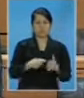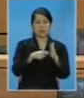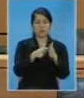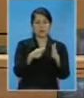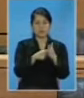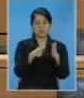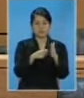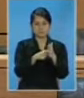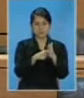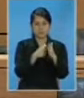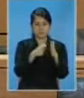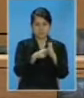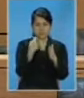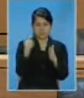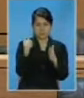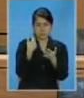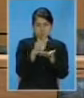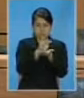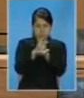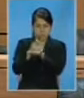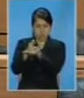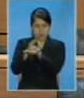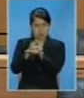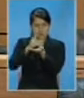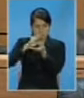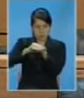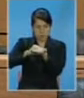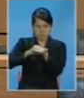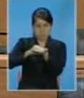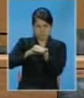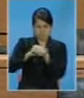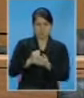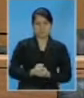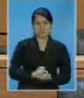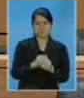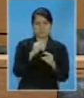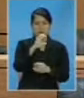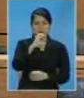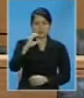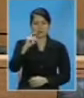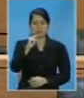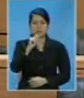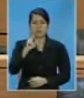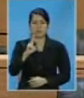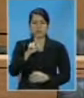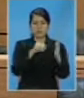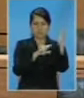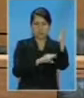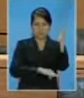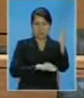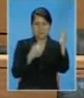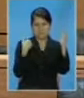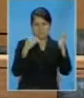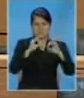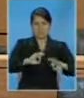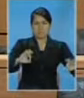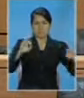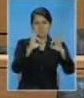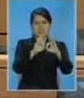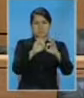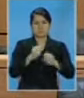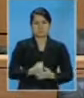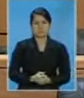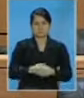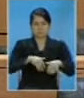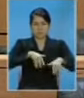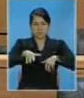ที่มีกล้องวงจรปิดในจังหวัดชายแดนภาคใต้ถามว่ามีความจำเป็นไหมมีความจำเป็นครับประ